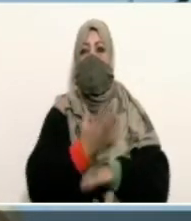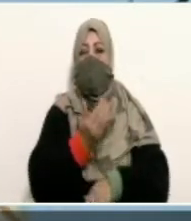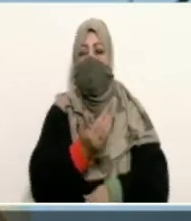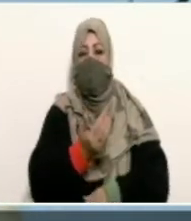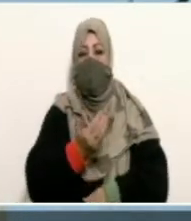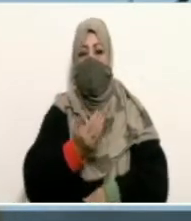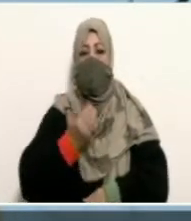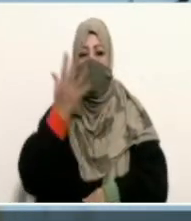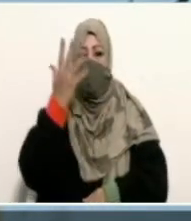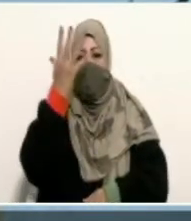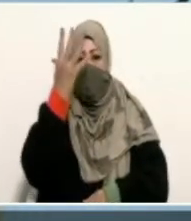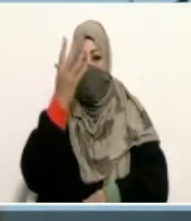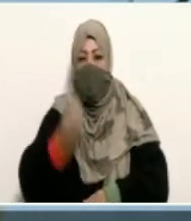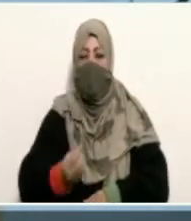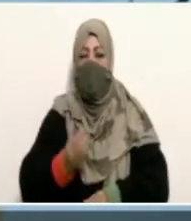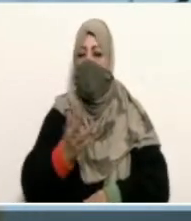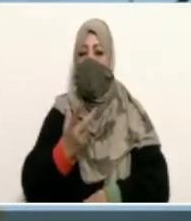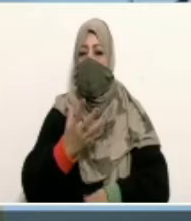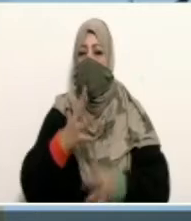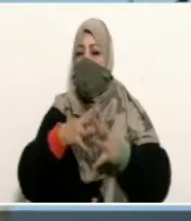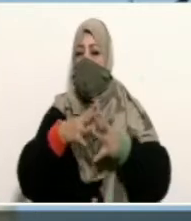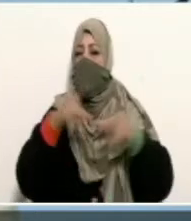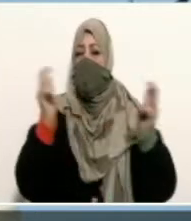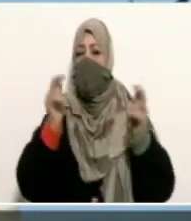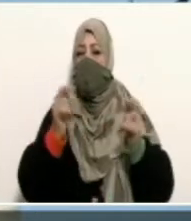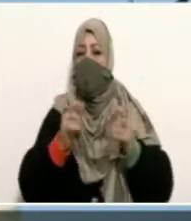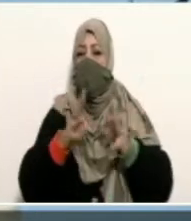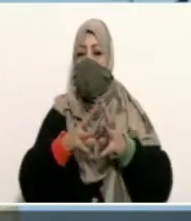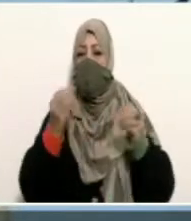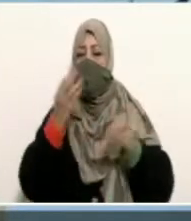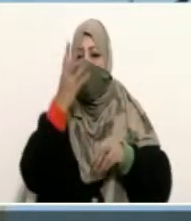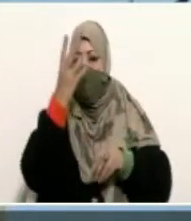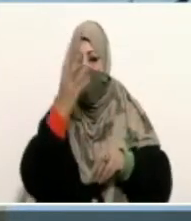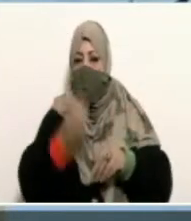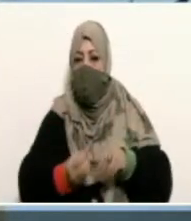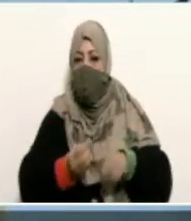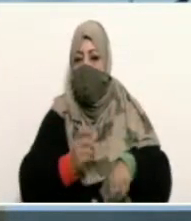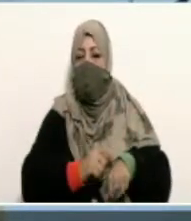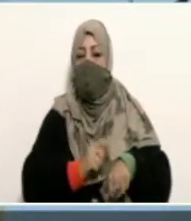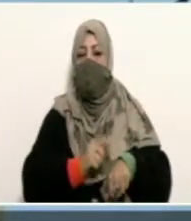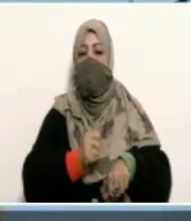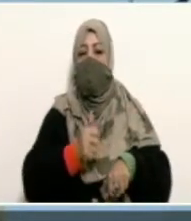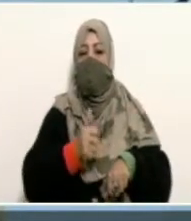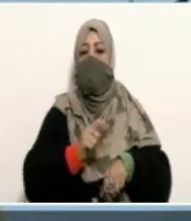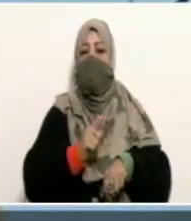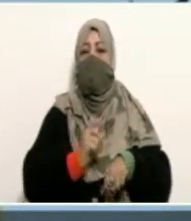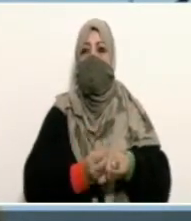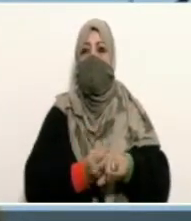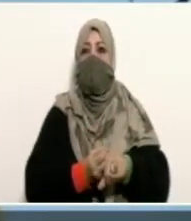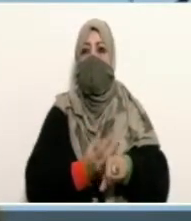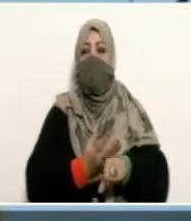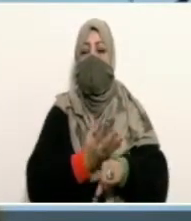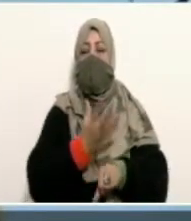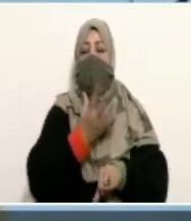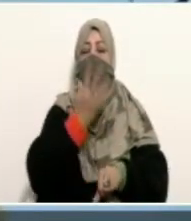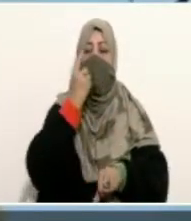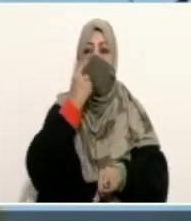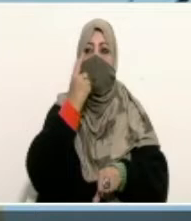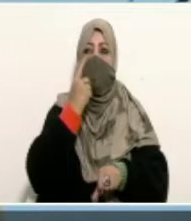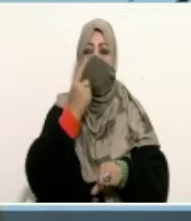الاول او باذان الفجر الاول وانما بطلوع الفجر الصادق. فاذا طلع الفجر الصادق هنا انتهى